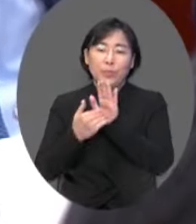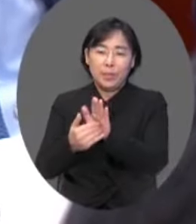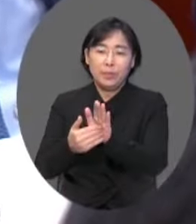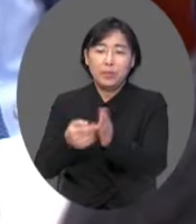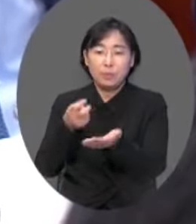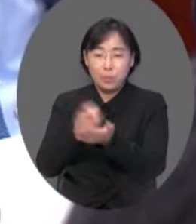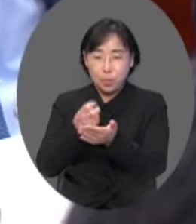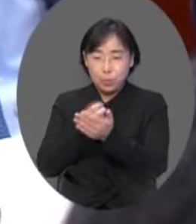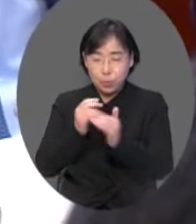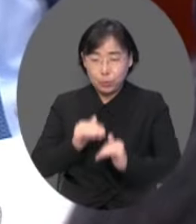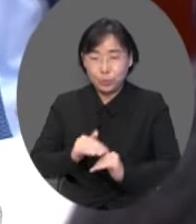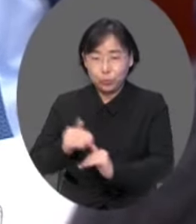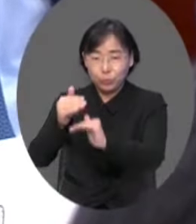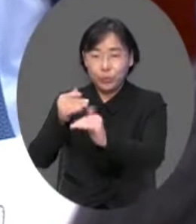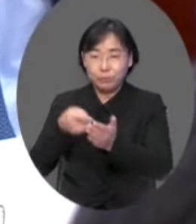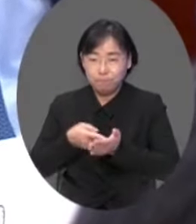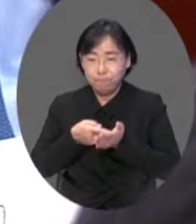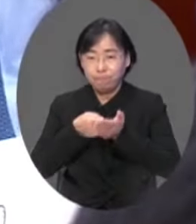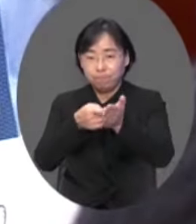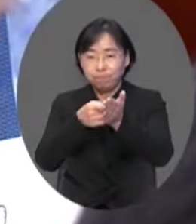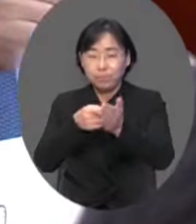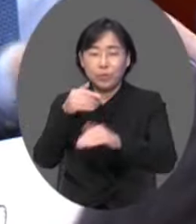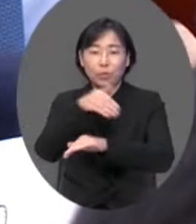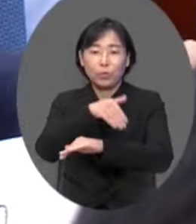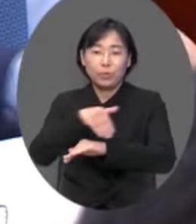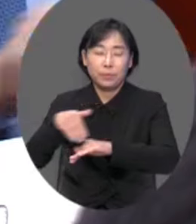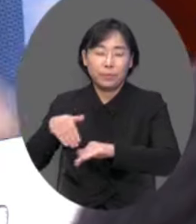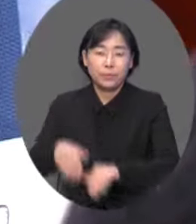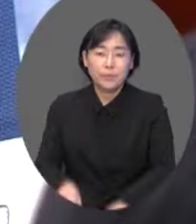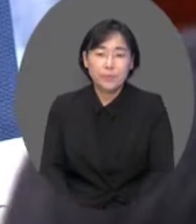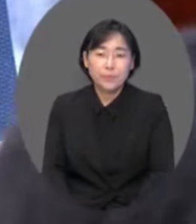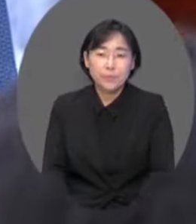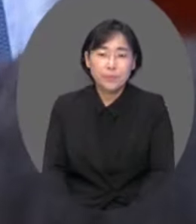이 법을 곧 과방위에 제출할 것입니다.